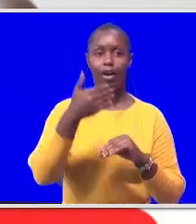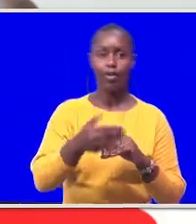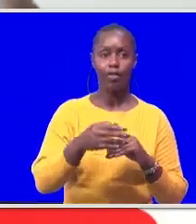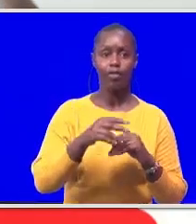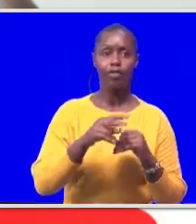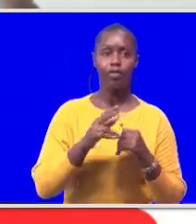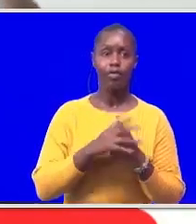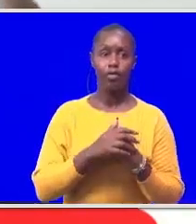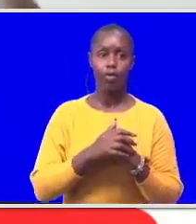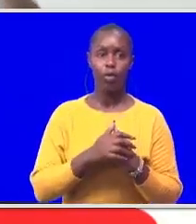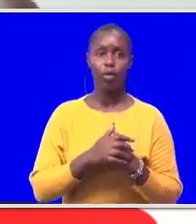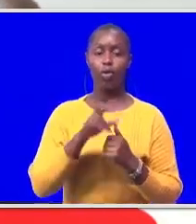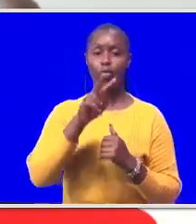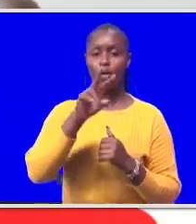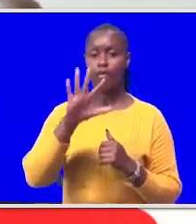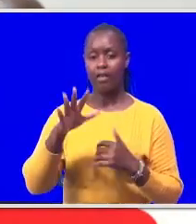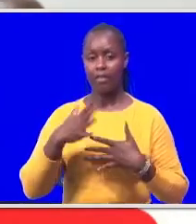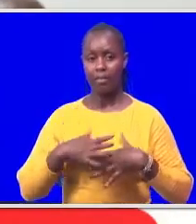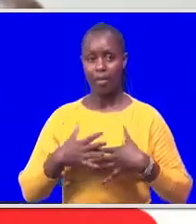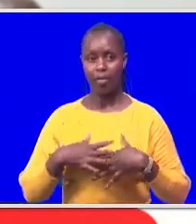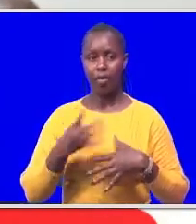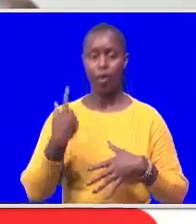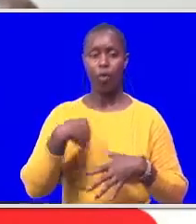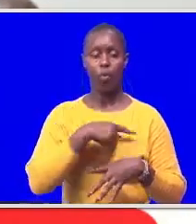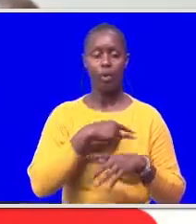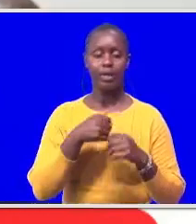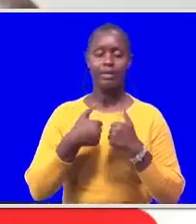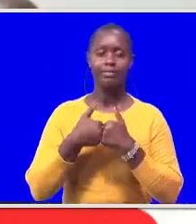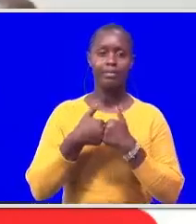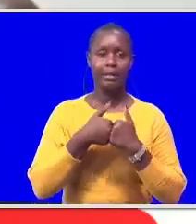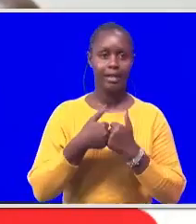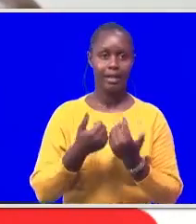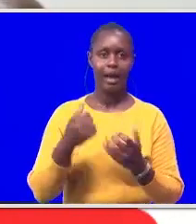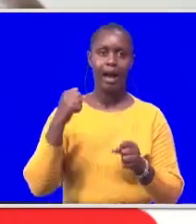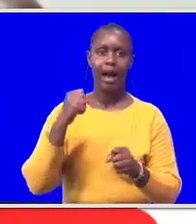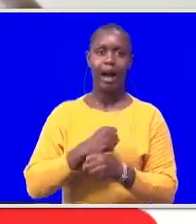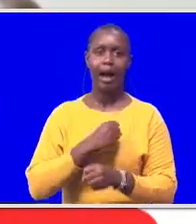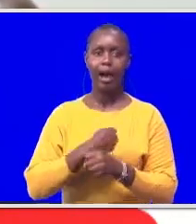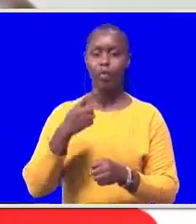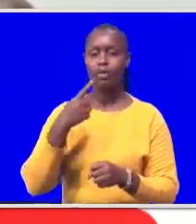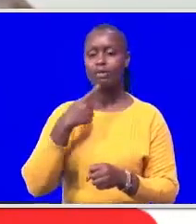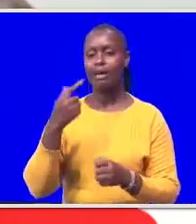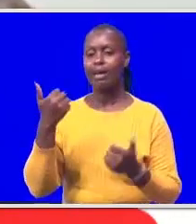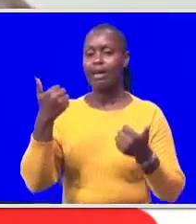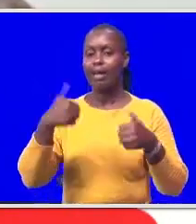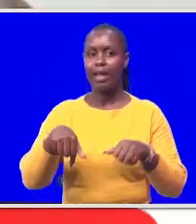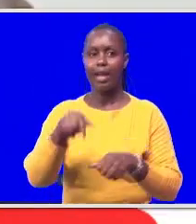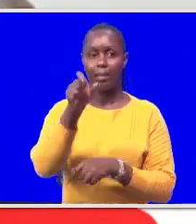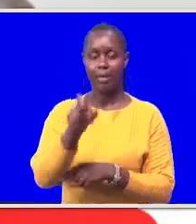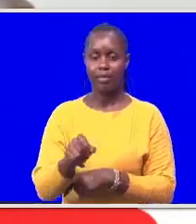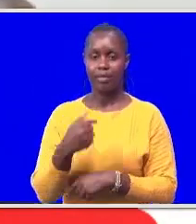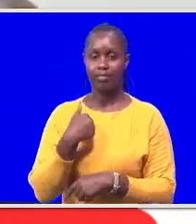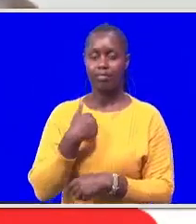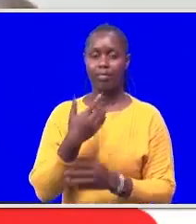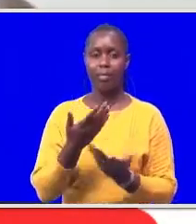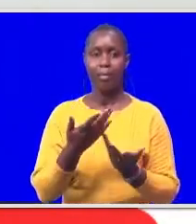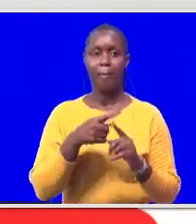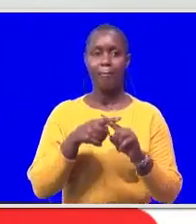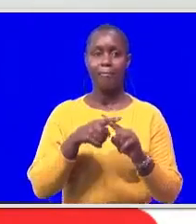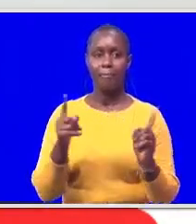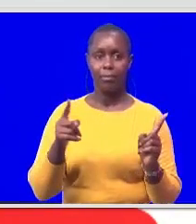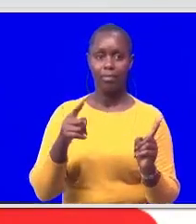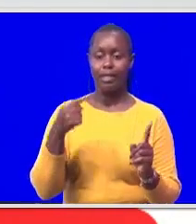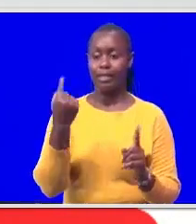out of that 55 people, we struggle. I can't say anyone has risked with us. We risked with